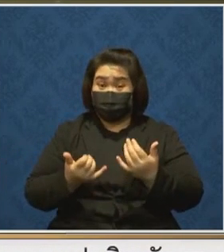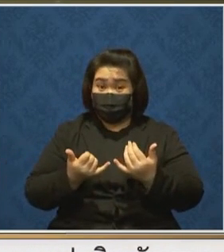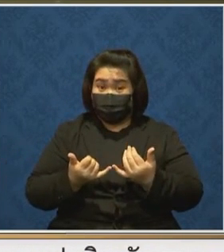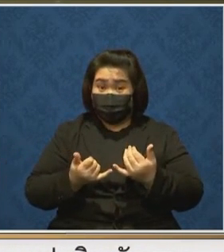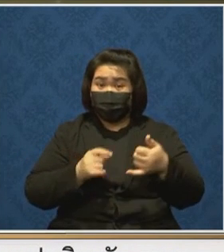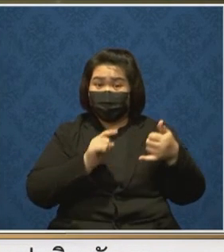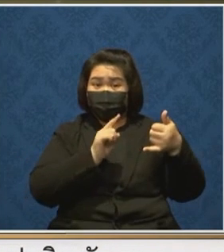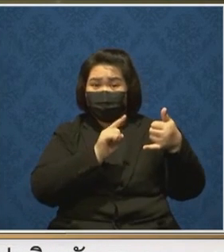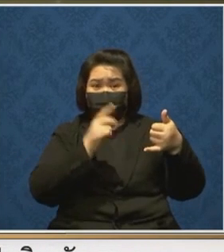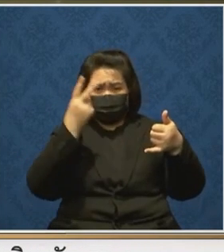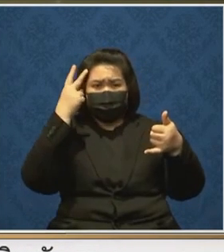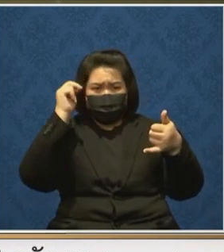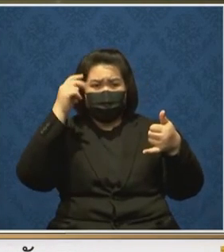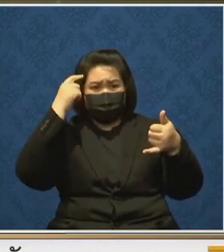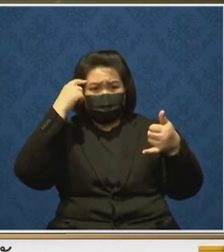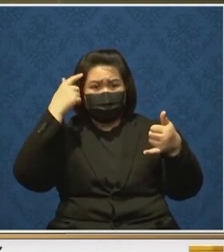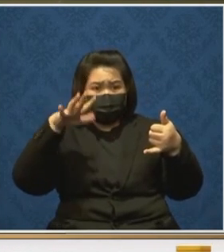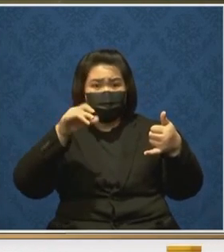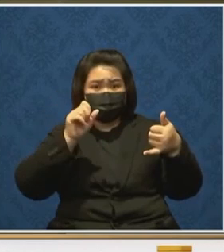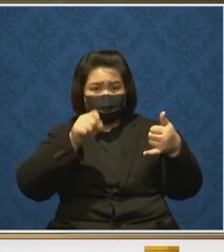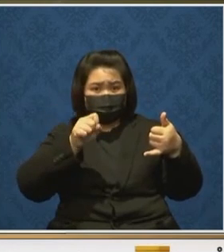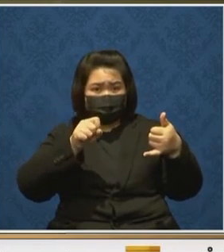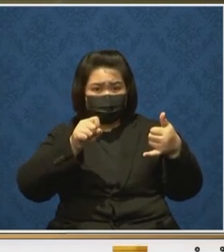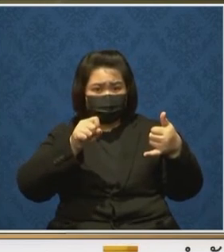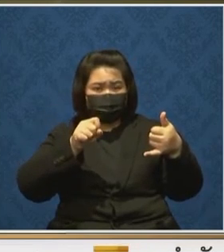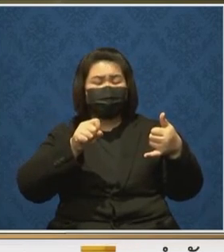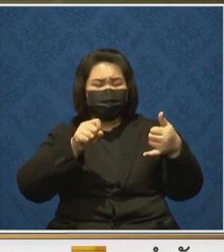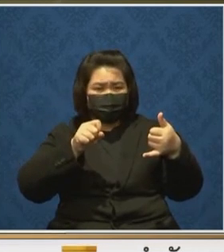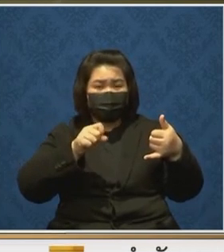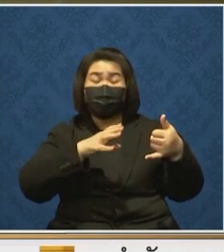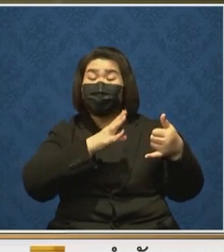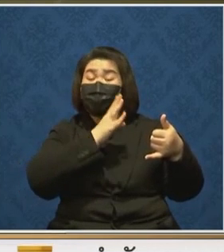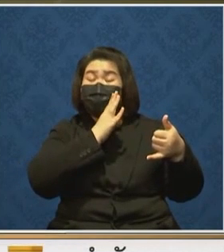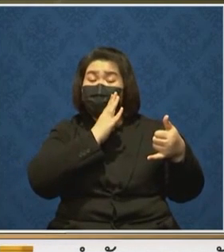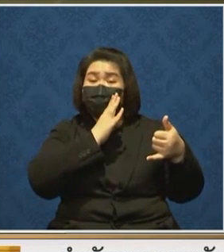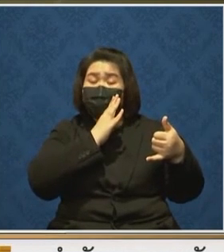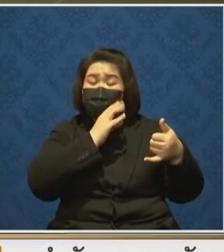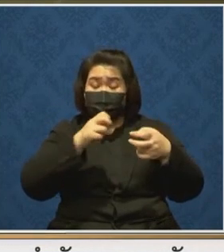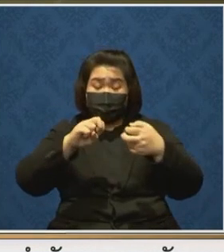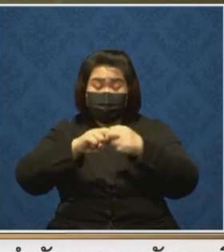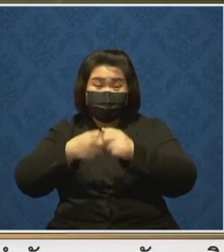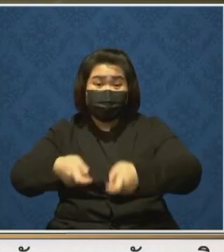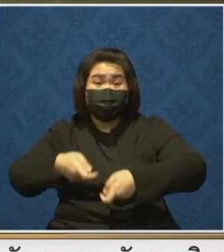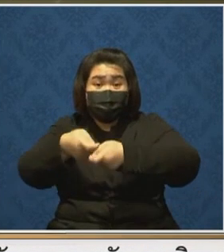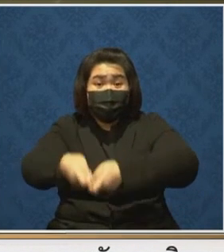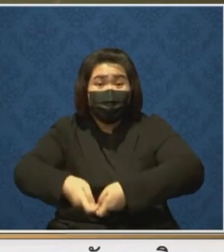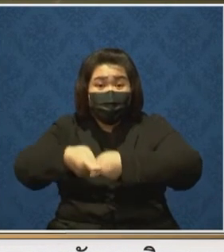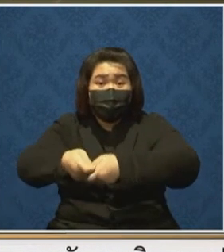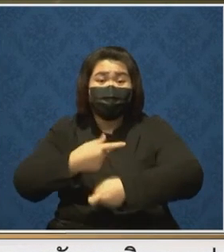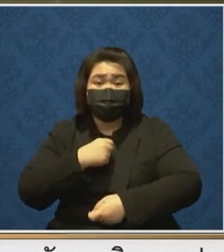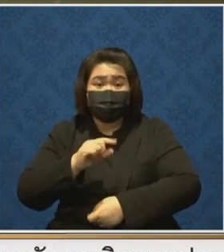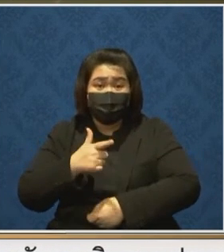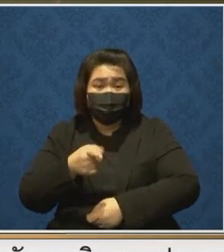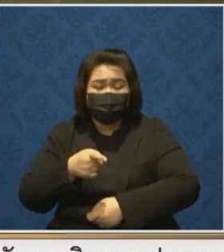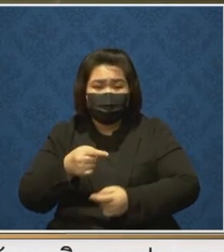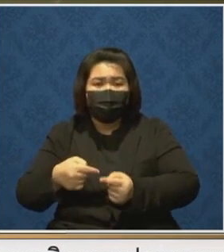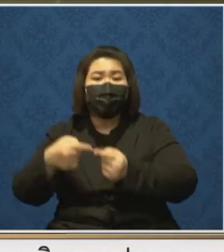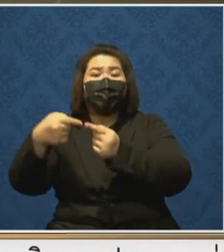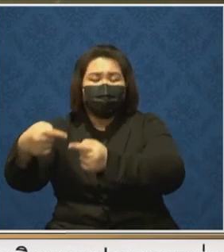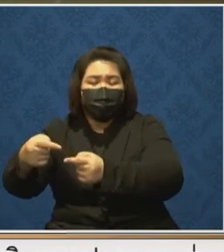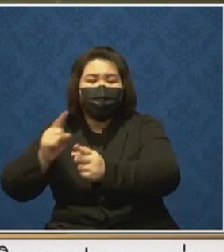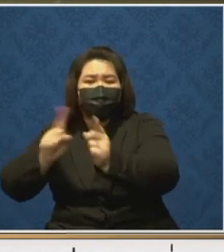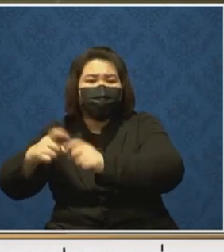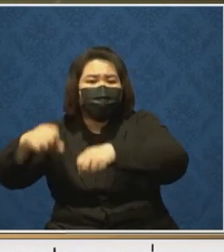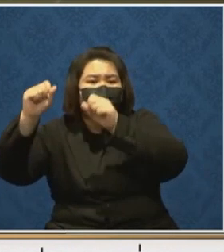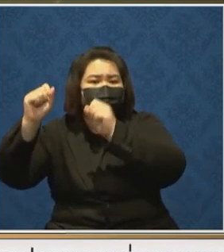รู้อยู่แ่ใจคะและเล่งเหนผลได้ว่าเมื่อเรื่องเมองทองคราเข้าสชนอนุาตโตราการ ราชนะ